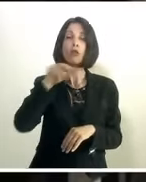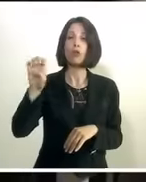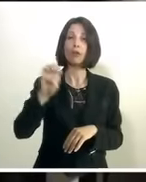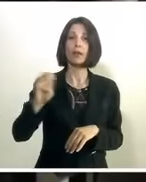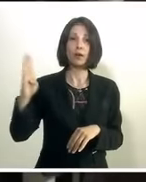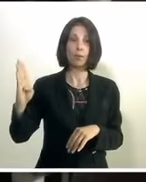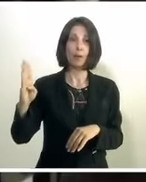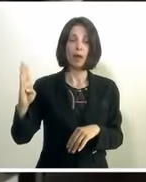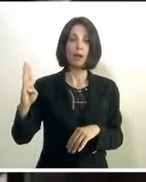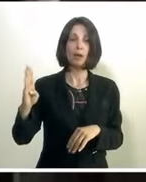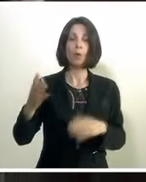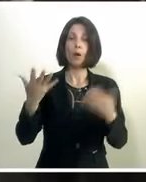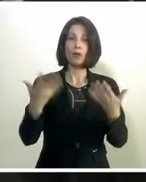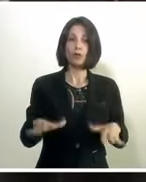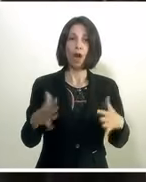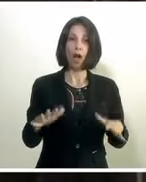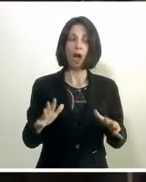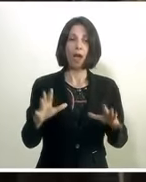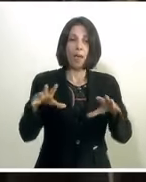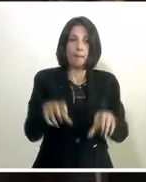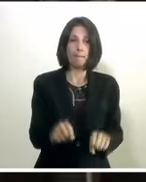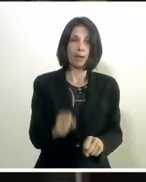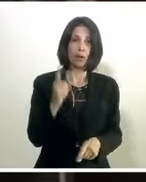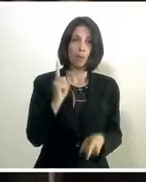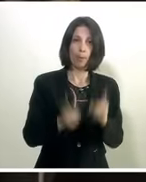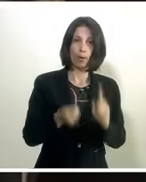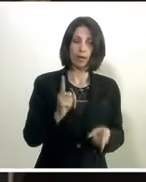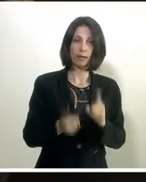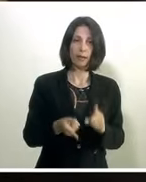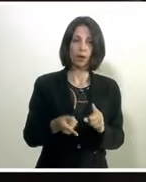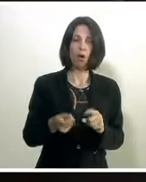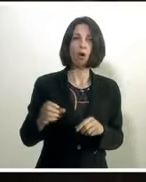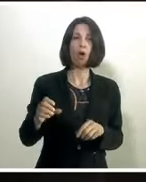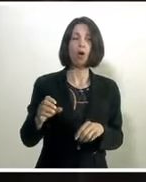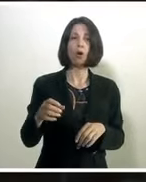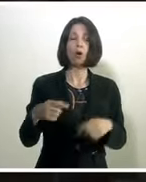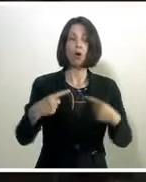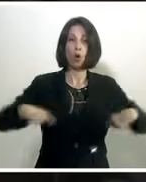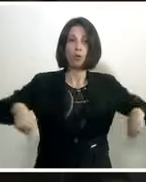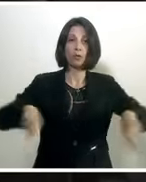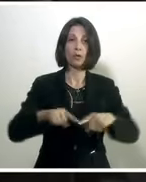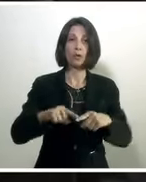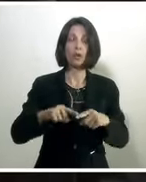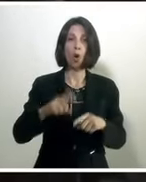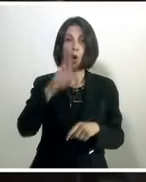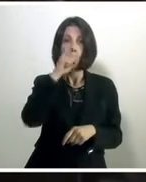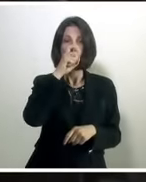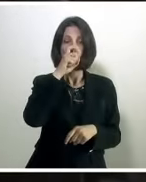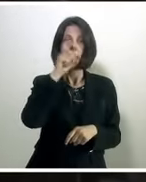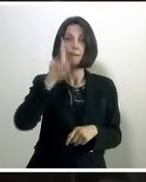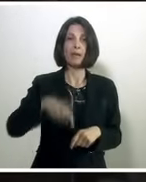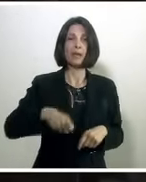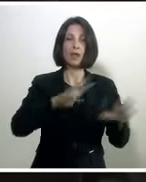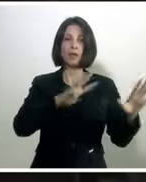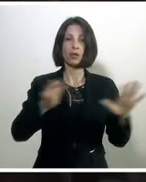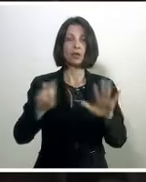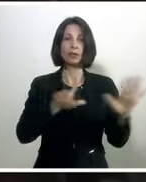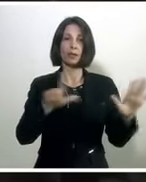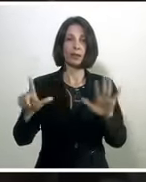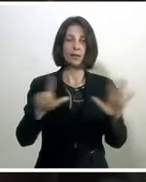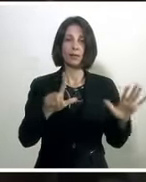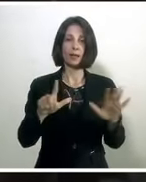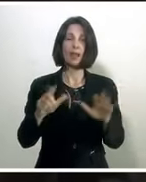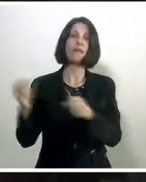repubblicani sassaresi ad avere la maggioranza in consiglio comunale nel 1877 fu tra i fondatori del quotidiano La